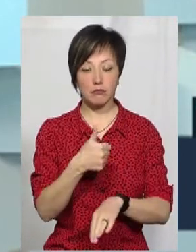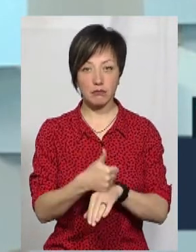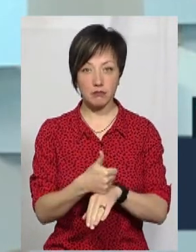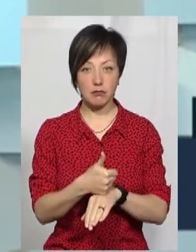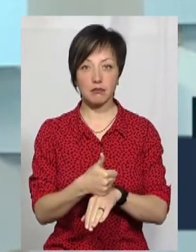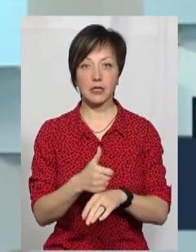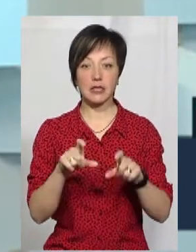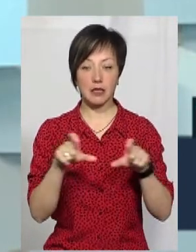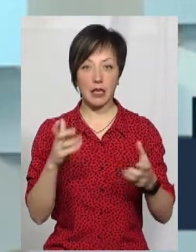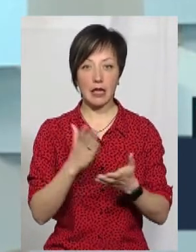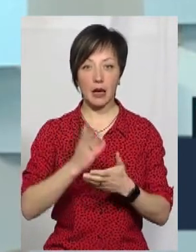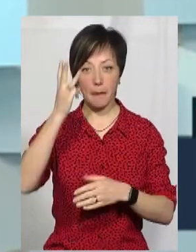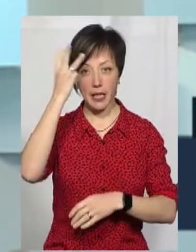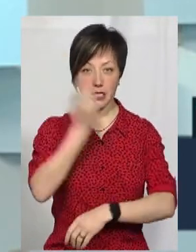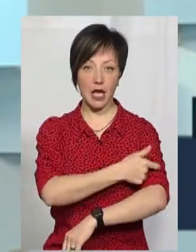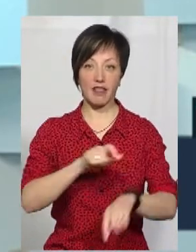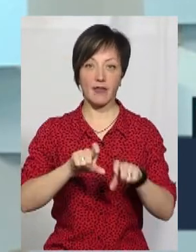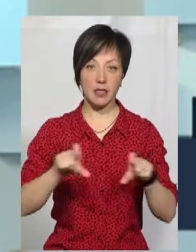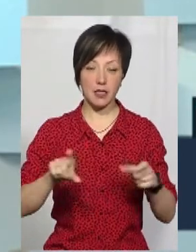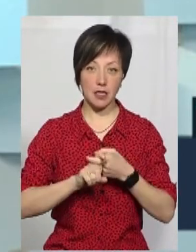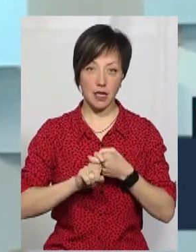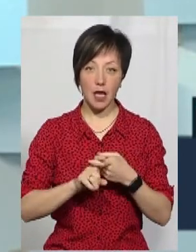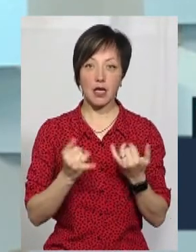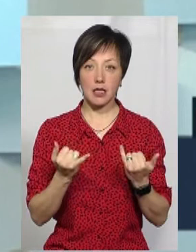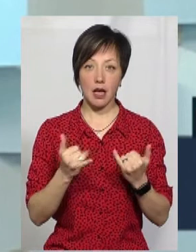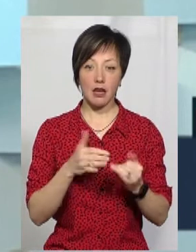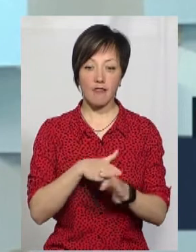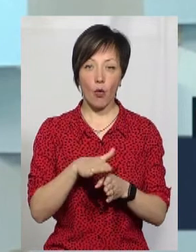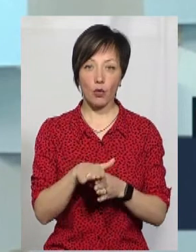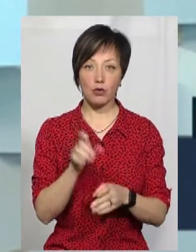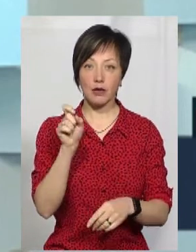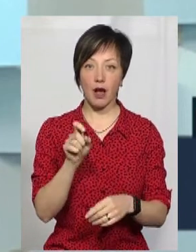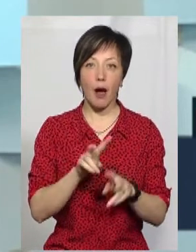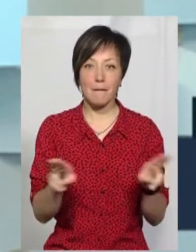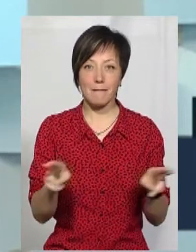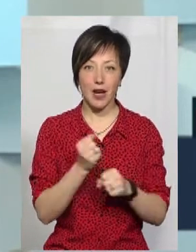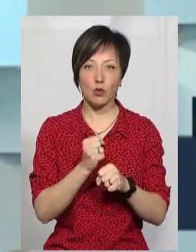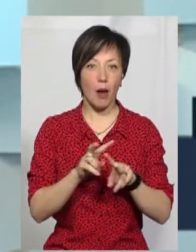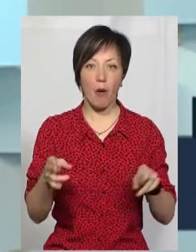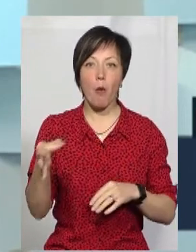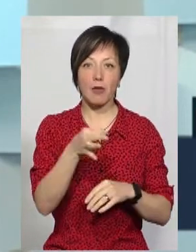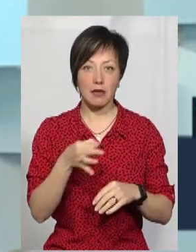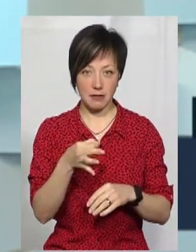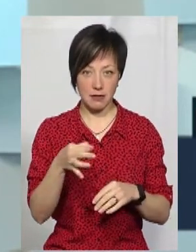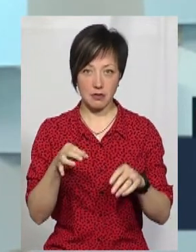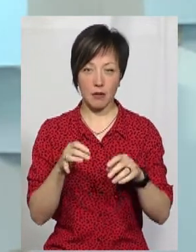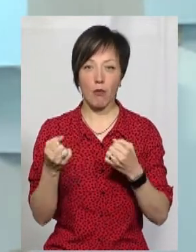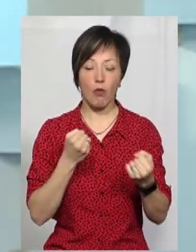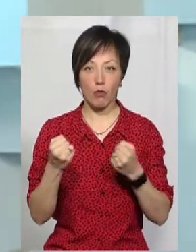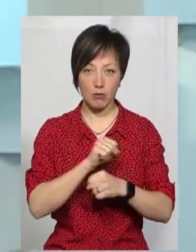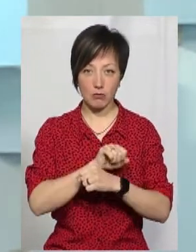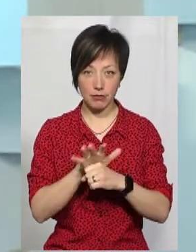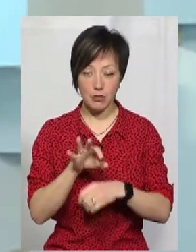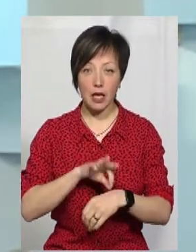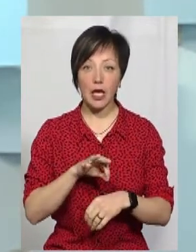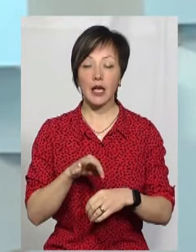є Хмельницька інфекційна лікарня, яка виконує наразі функцію обласної в контексті боротьби з інфекційними захворюваннями. І в